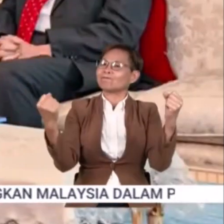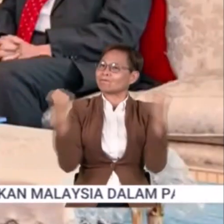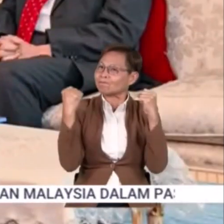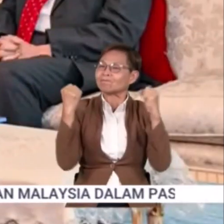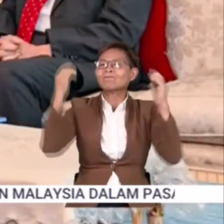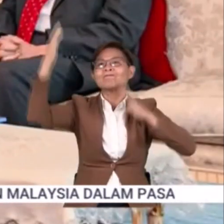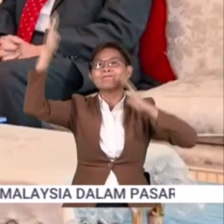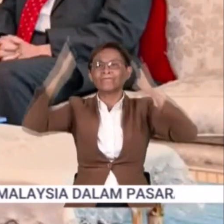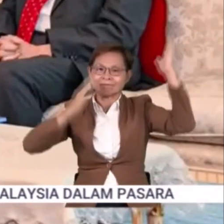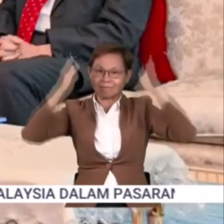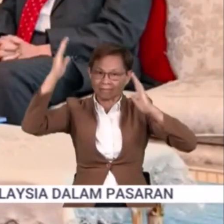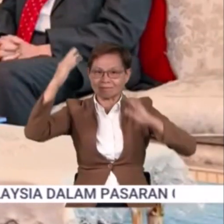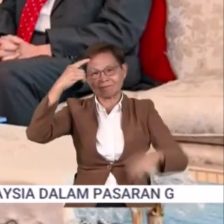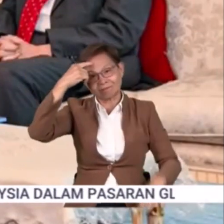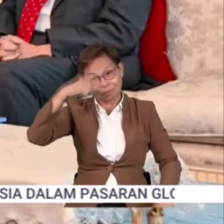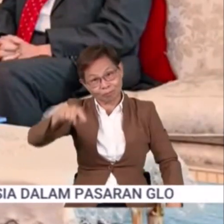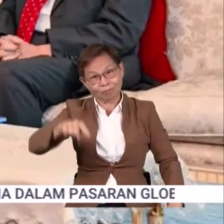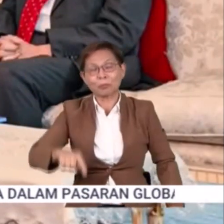negara